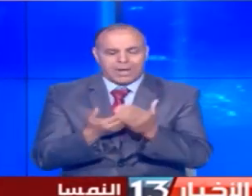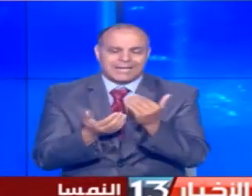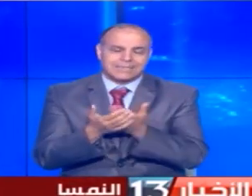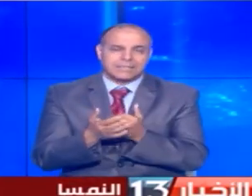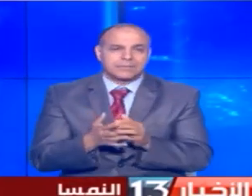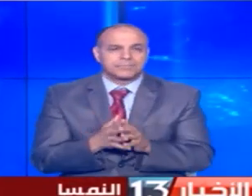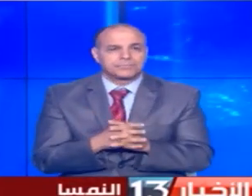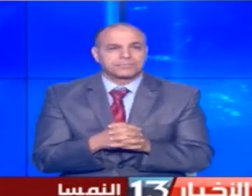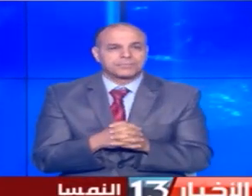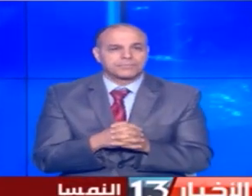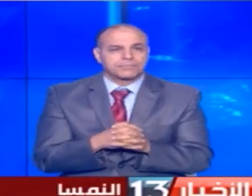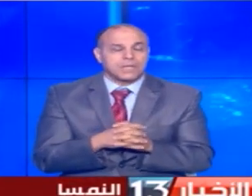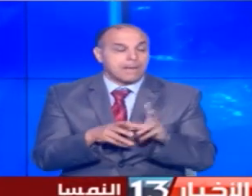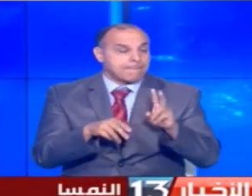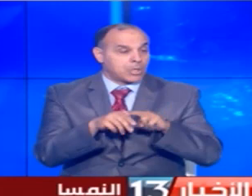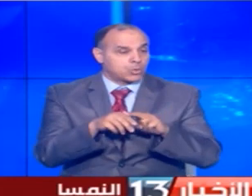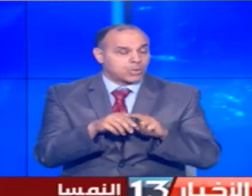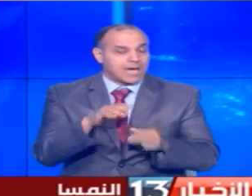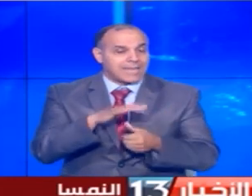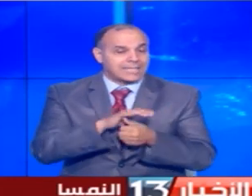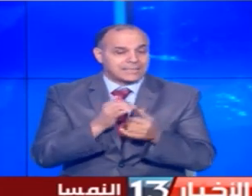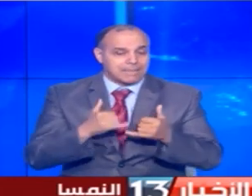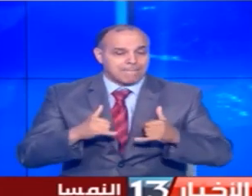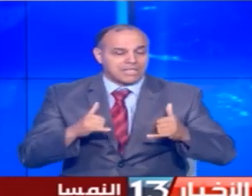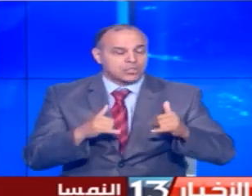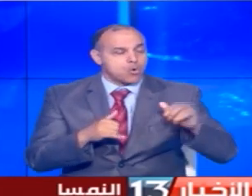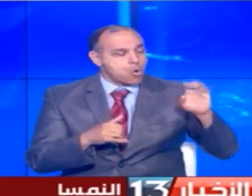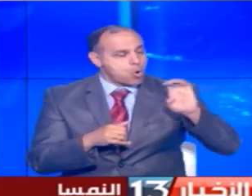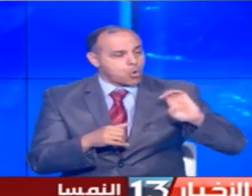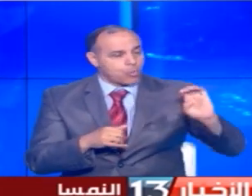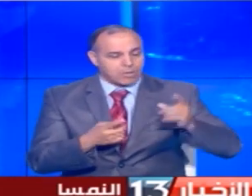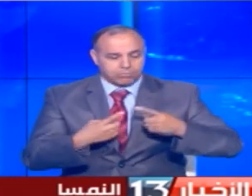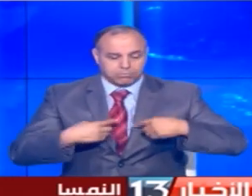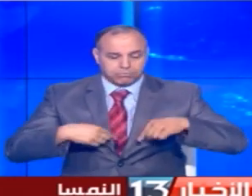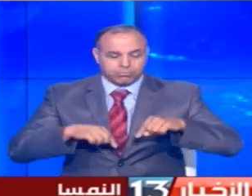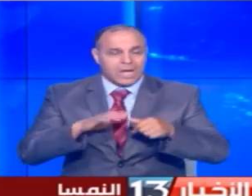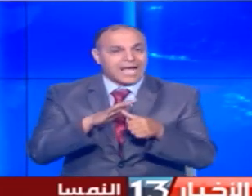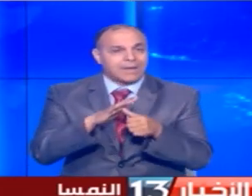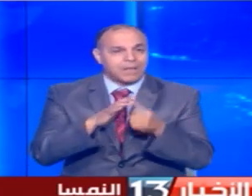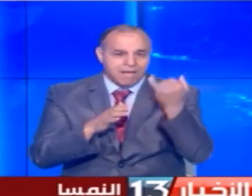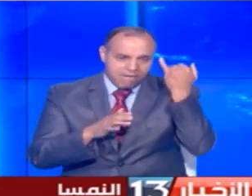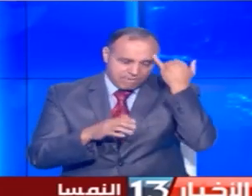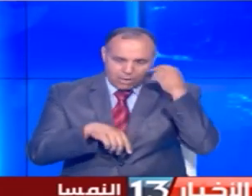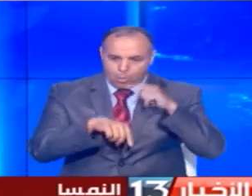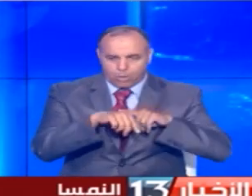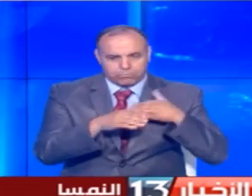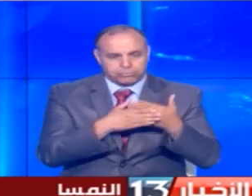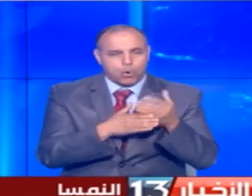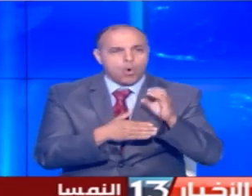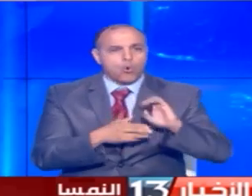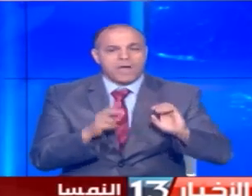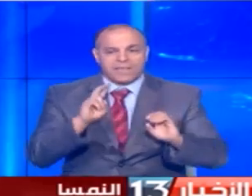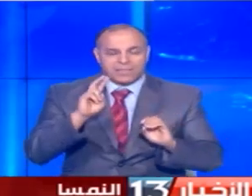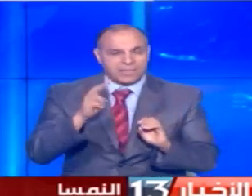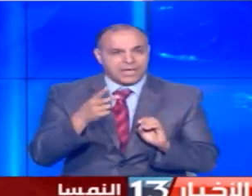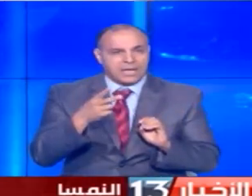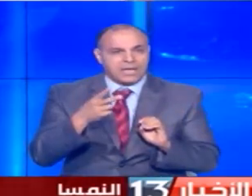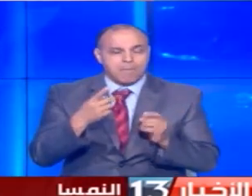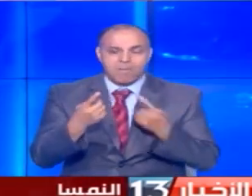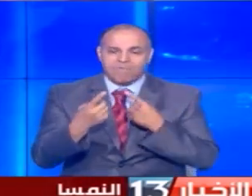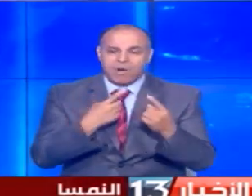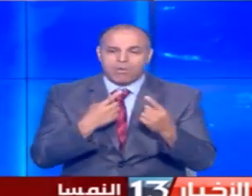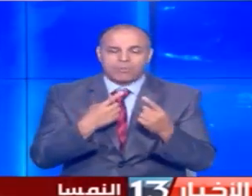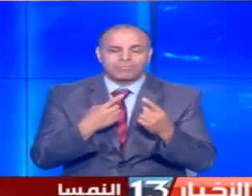الاقتصادي. دونالد توسك رئيس المجلس الأوروبي الذي ترأس القمة اقترح موعدا أوروبيا ثانيا يخصص